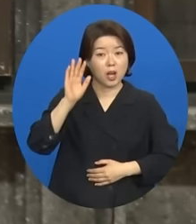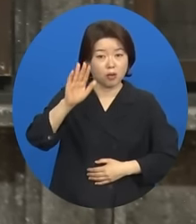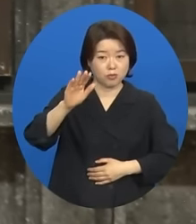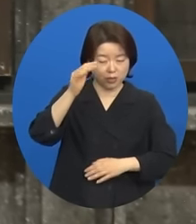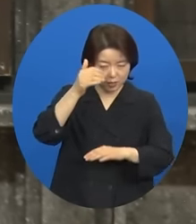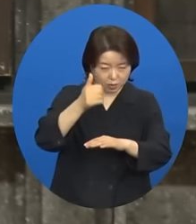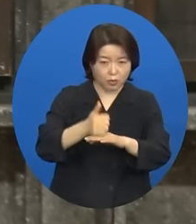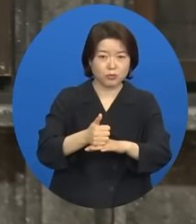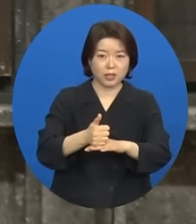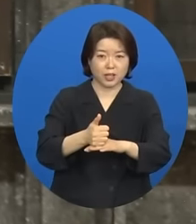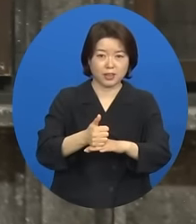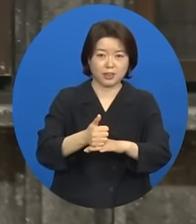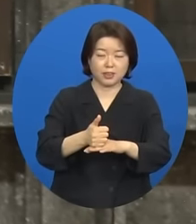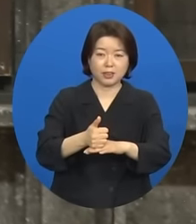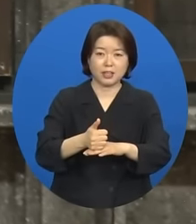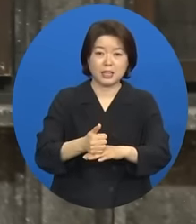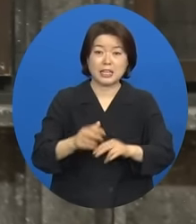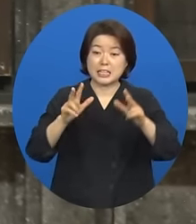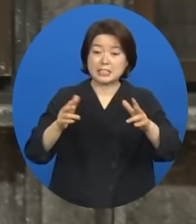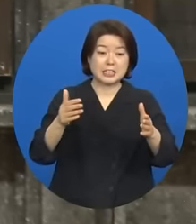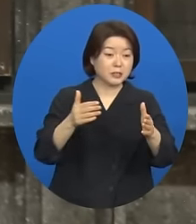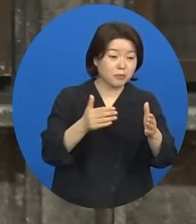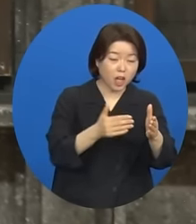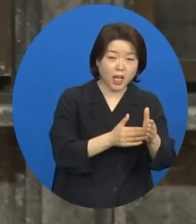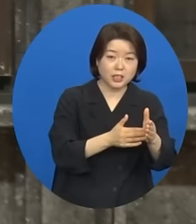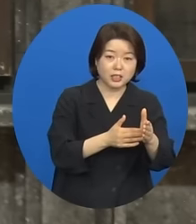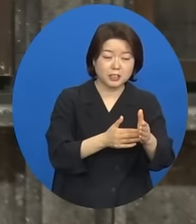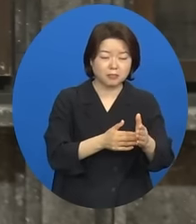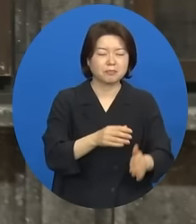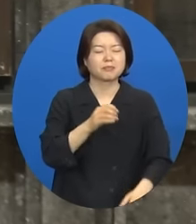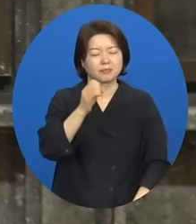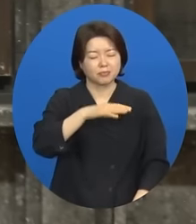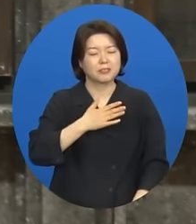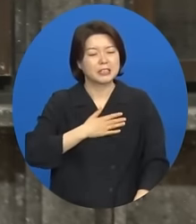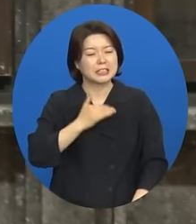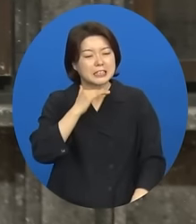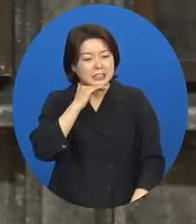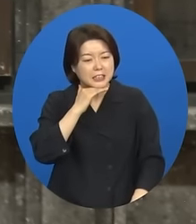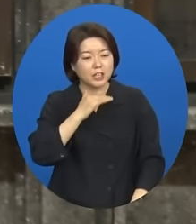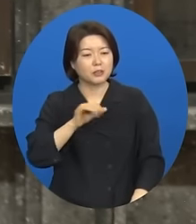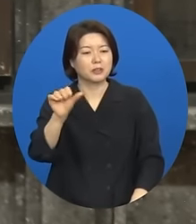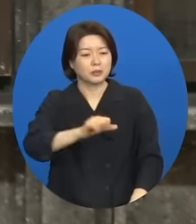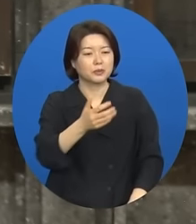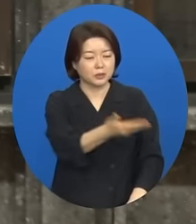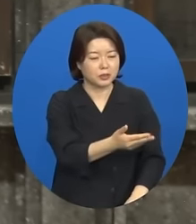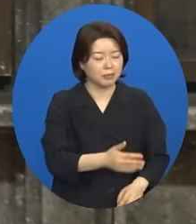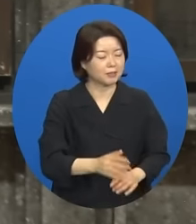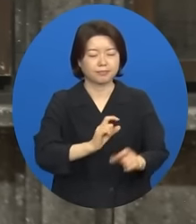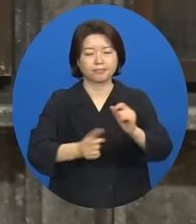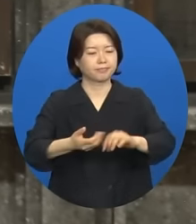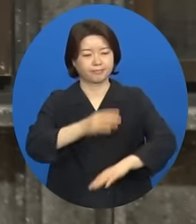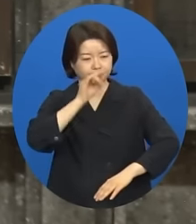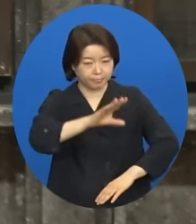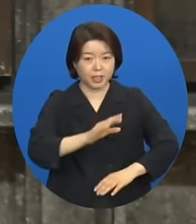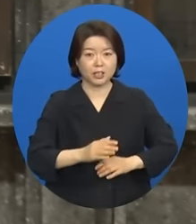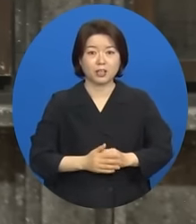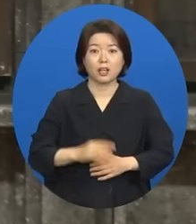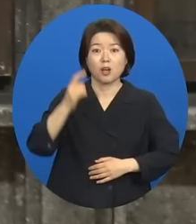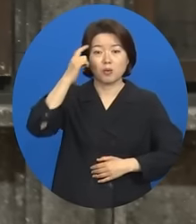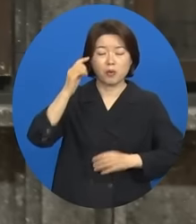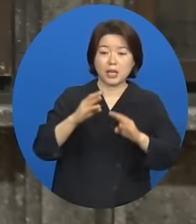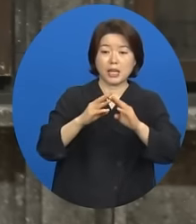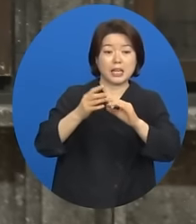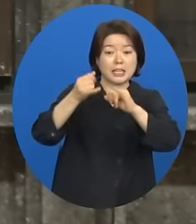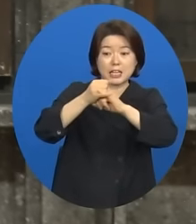결국에는 지금까지는 그렇게 져주었지만 이제는 더 이상 안 된다. 왜요? 이제 약속의 땅에